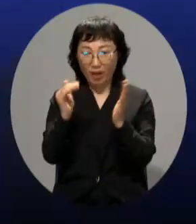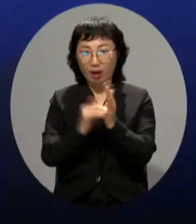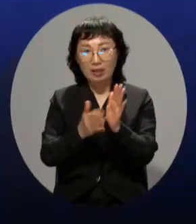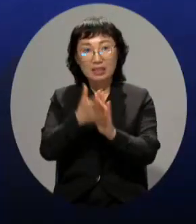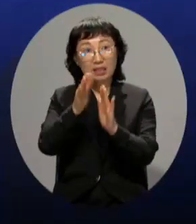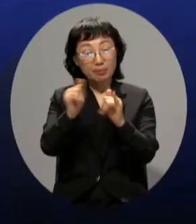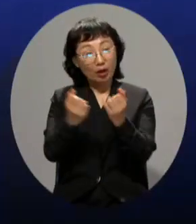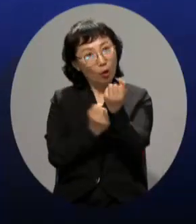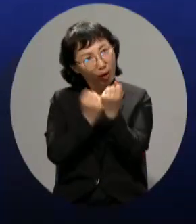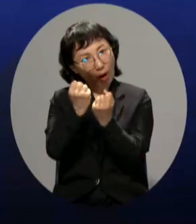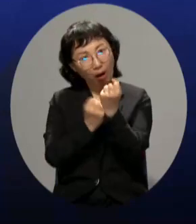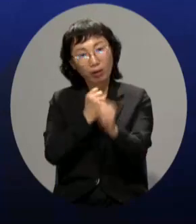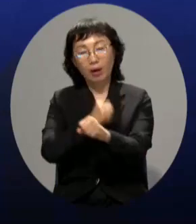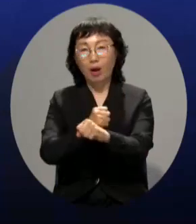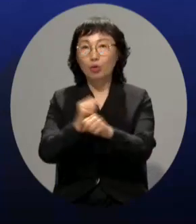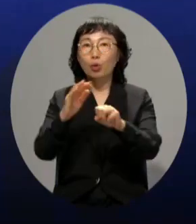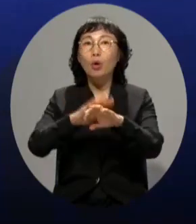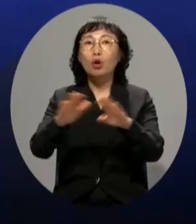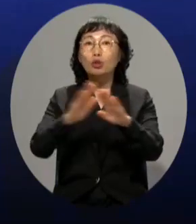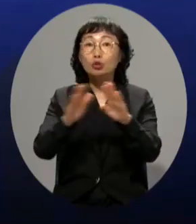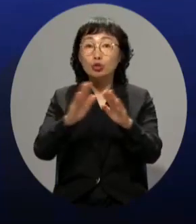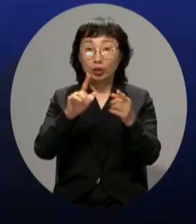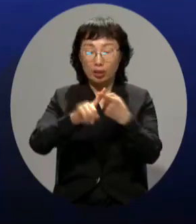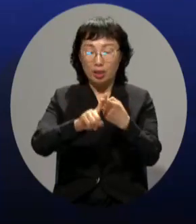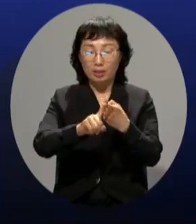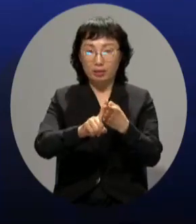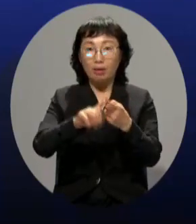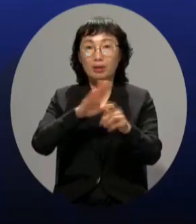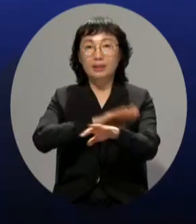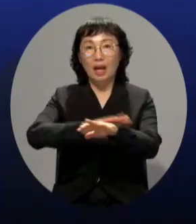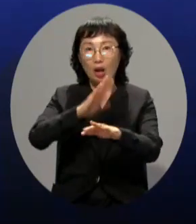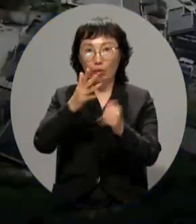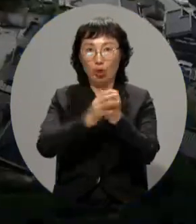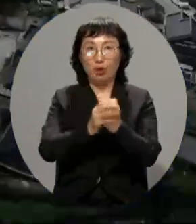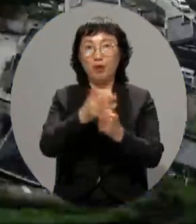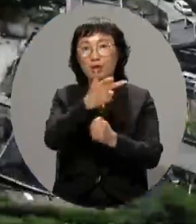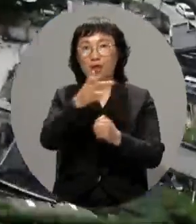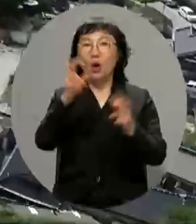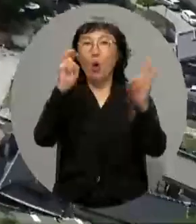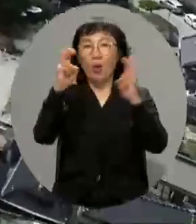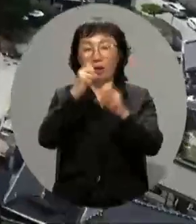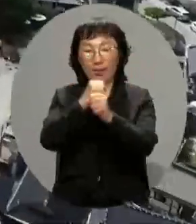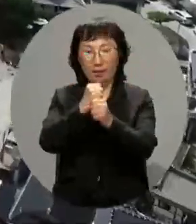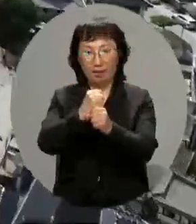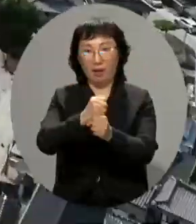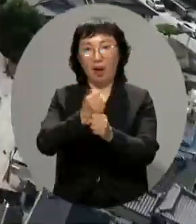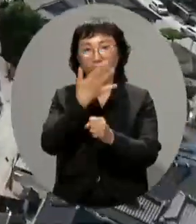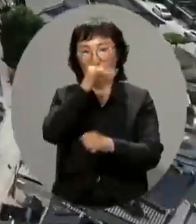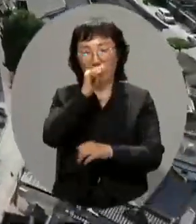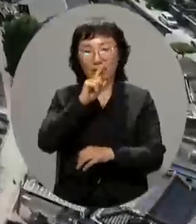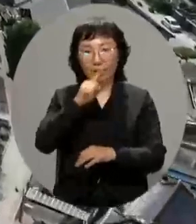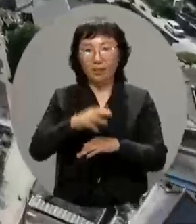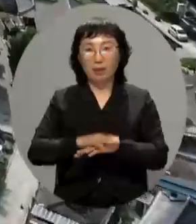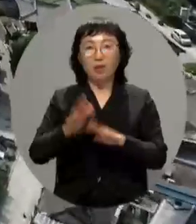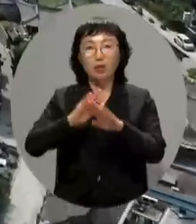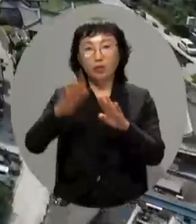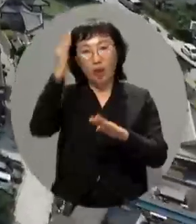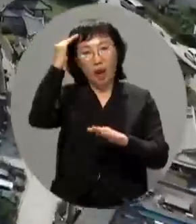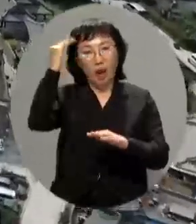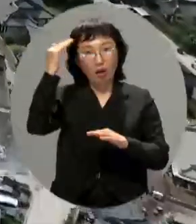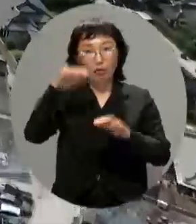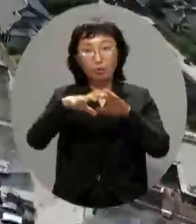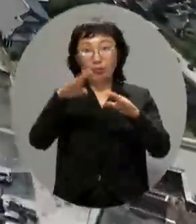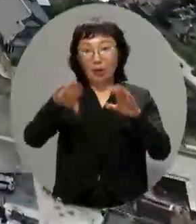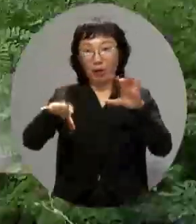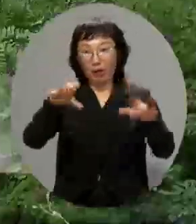설득하고 전주가 제대로 된 랜드마크를 만드는 게 시작할 수 있다. 전주 한옥마을에 대해서는 용도와 층수